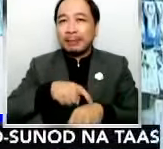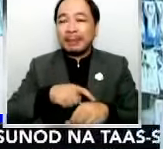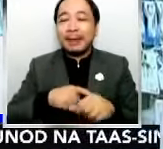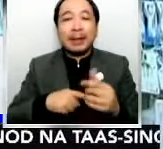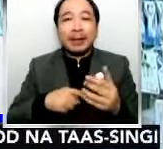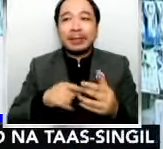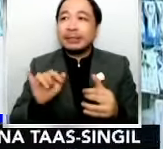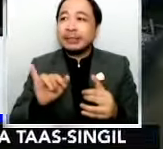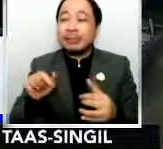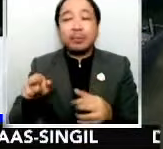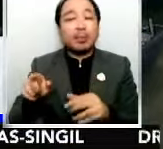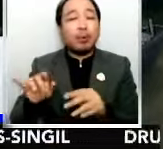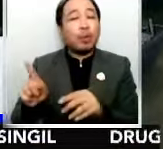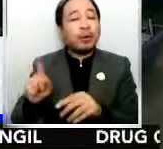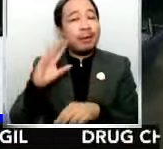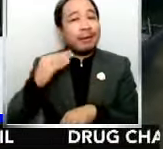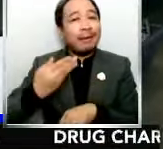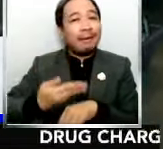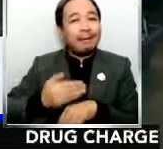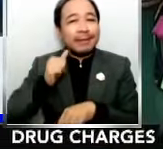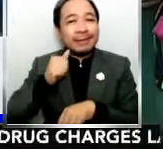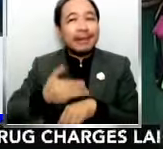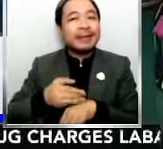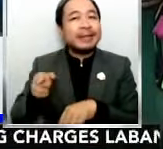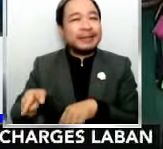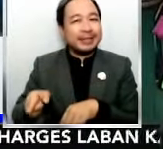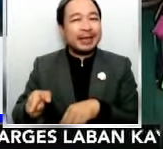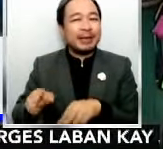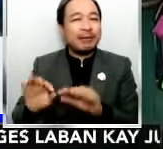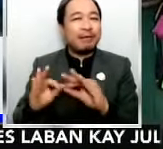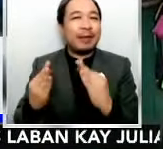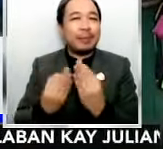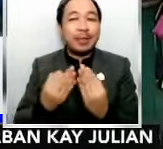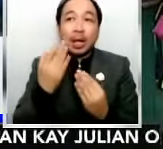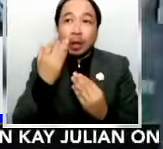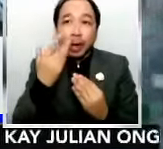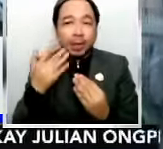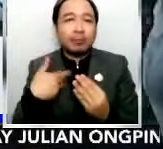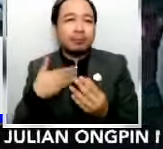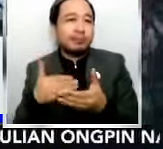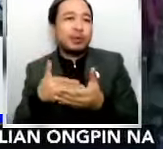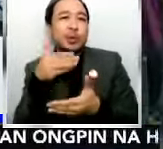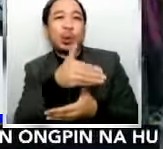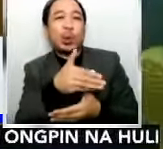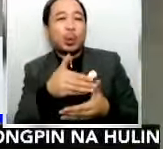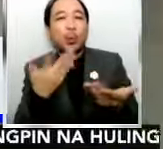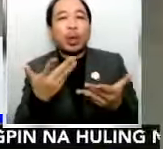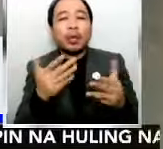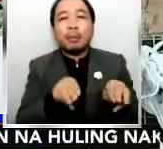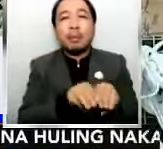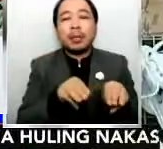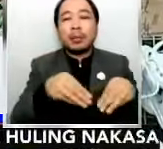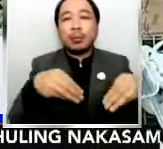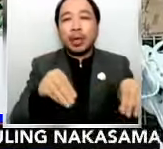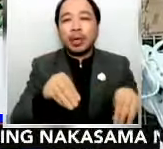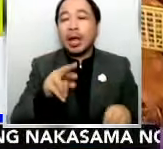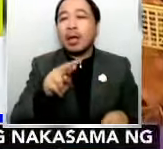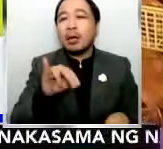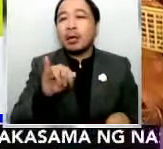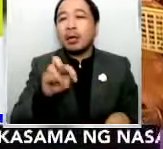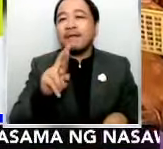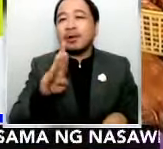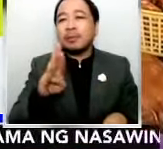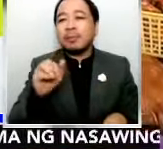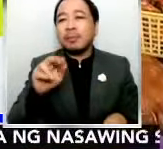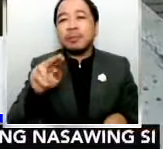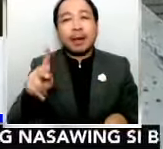ng mapagpipili ang pangregalo sa Christmas Tiangge Bazaar sa Riverbank sa Marikina City. Sapatos at laruan ang nasa Christmas list